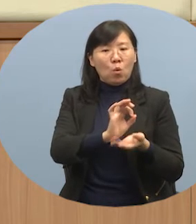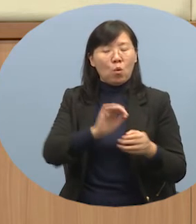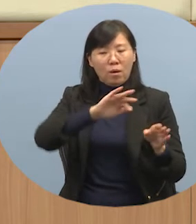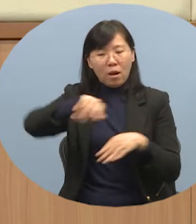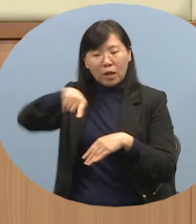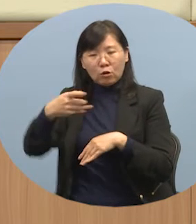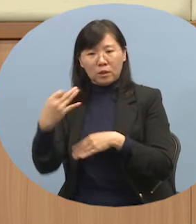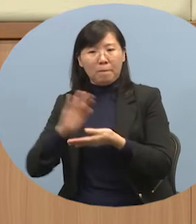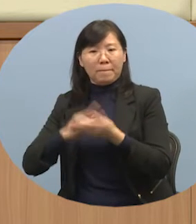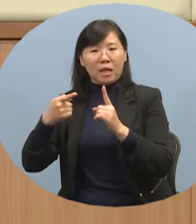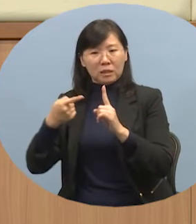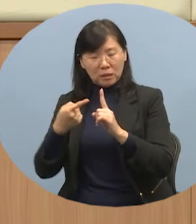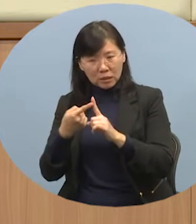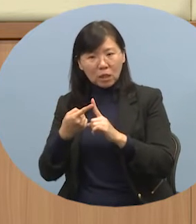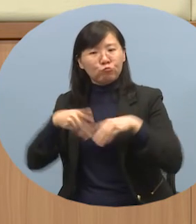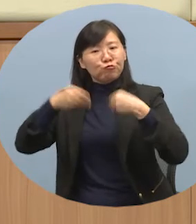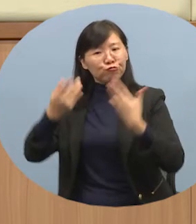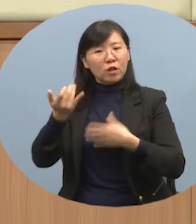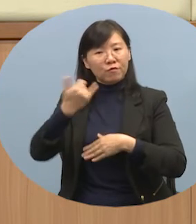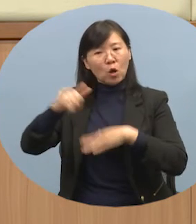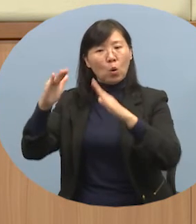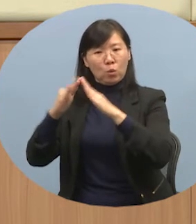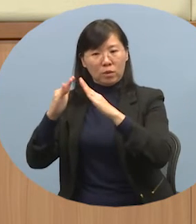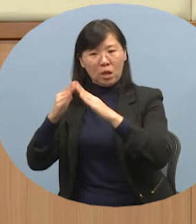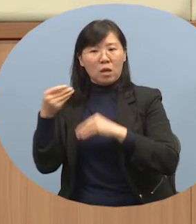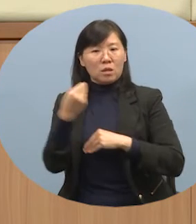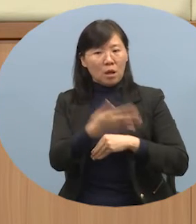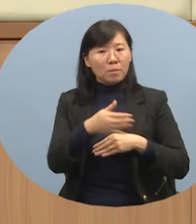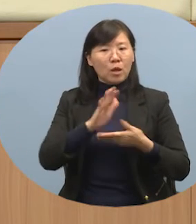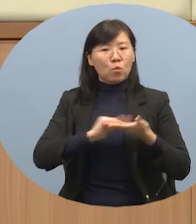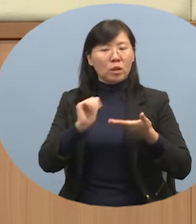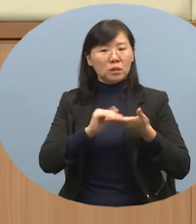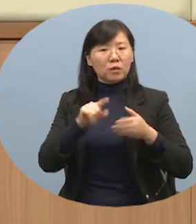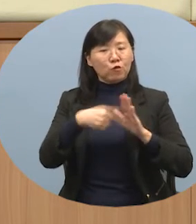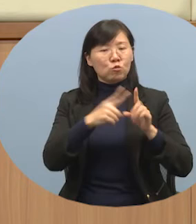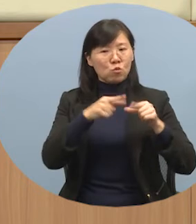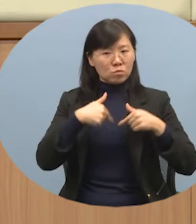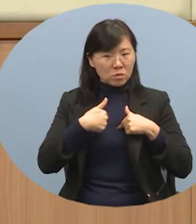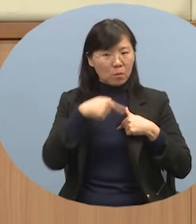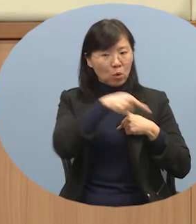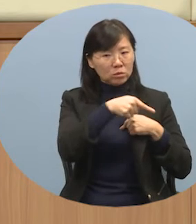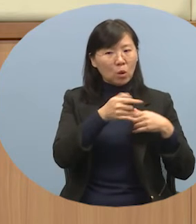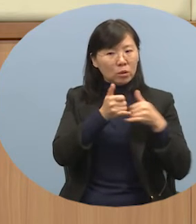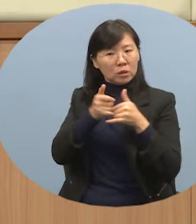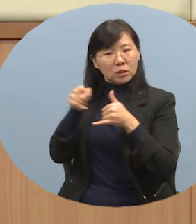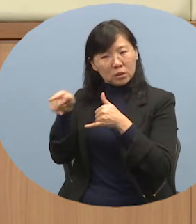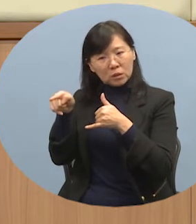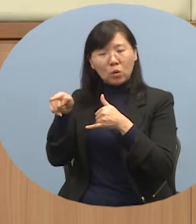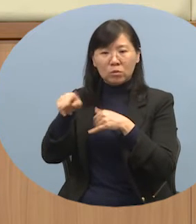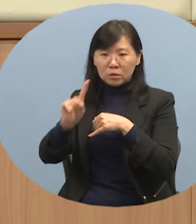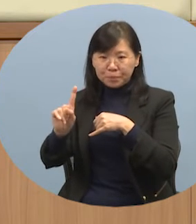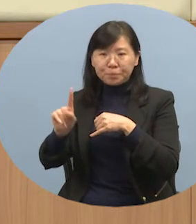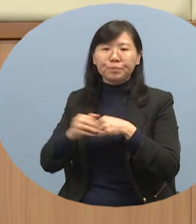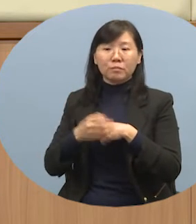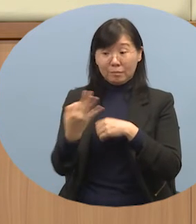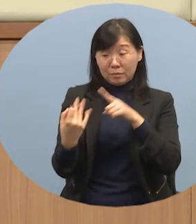經出咗院。咁我哋亦都交咗俾衛生防護中心咧去進行跟進。呢幾位病人咧喺住院期間咧係冇